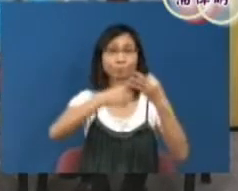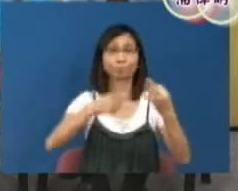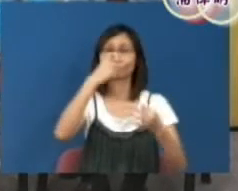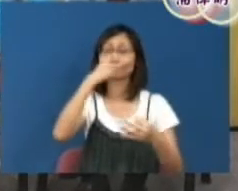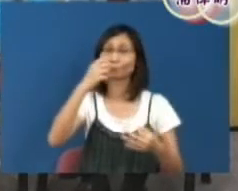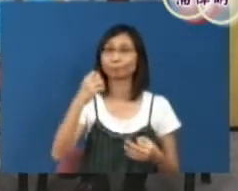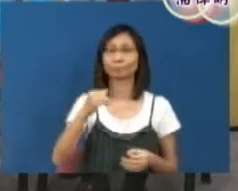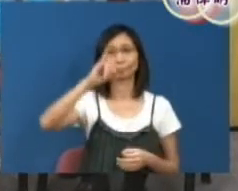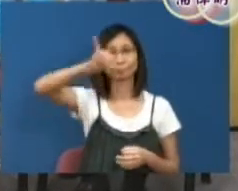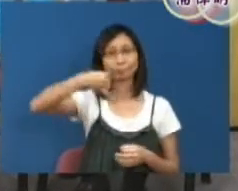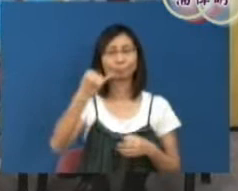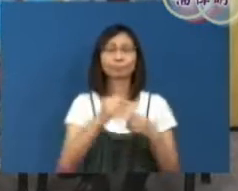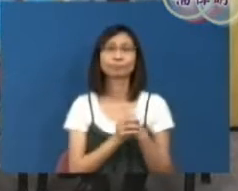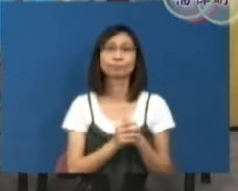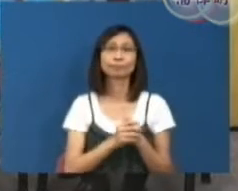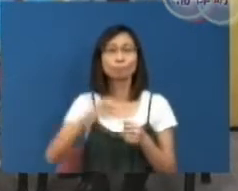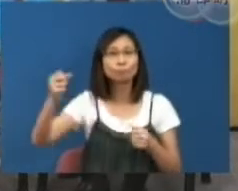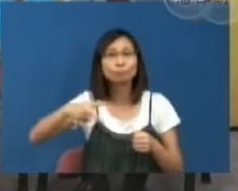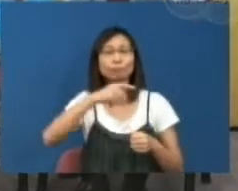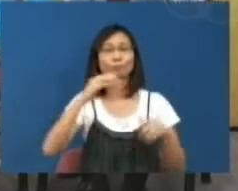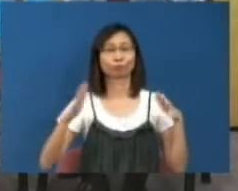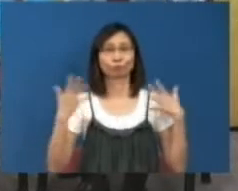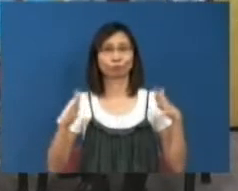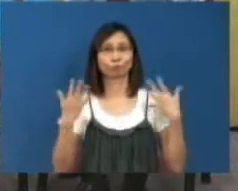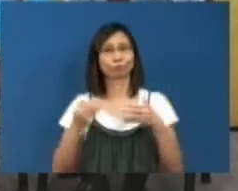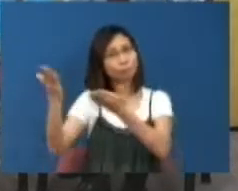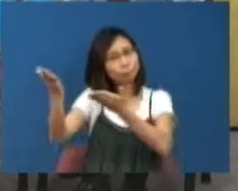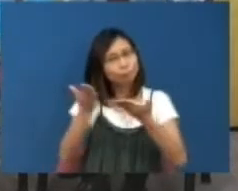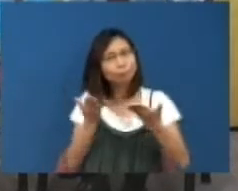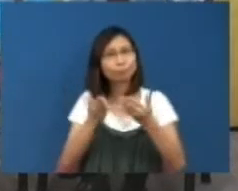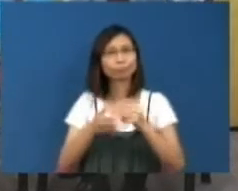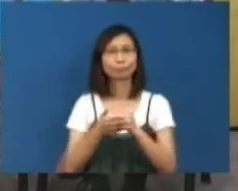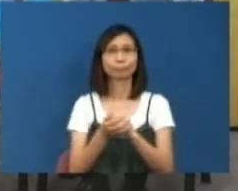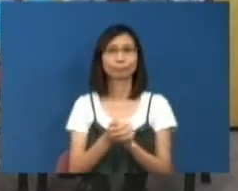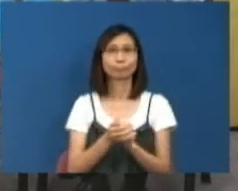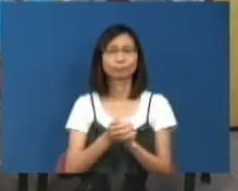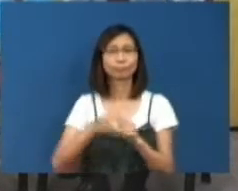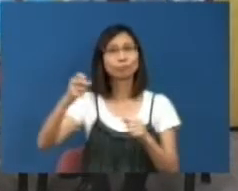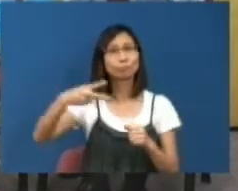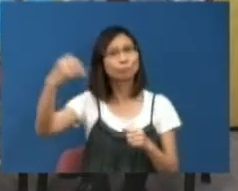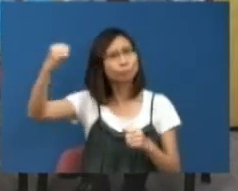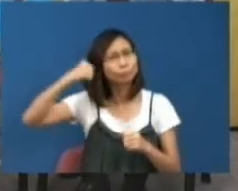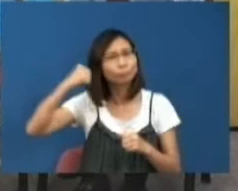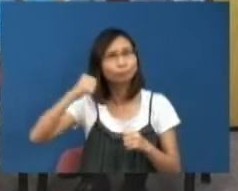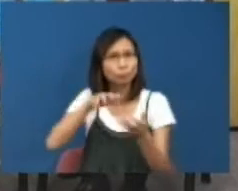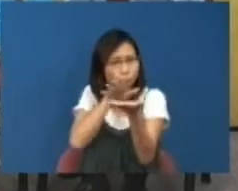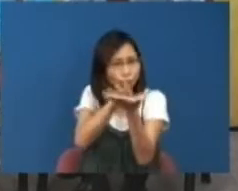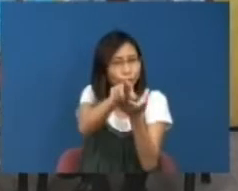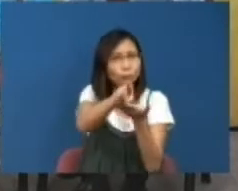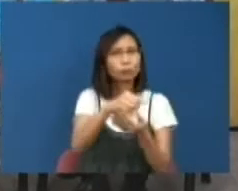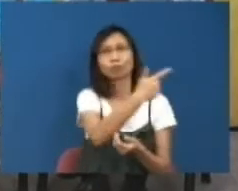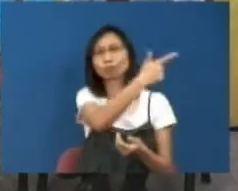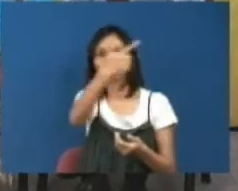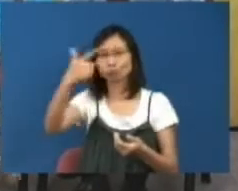專業動力嘅副主席，亦都我哋今日咧好開心，我哋請到我哋嘅再生能源嘅專家，兼且係好多間大學